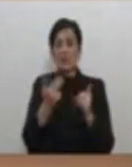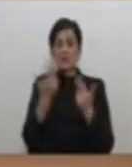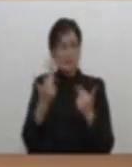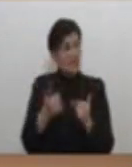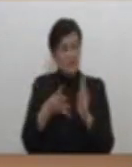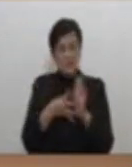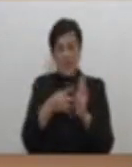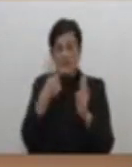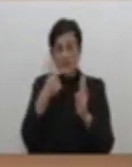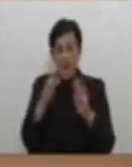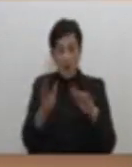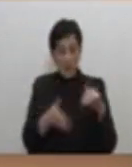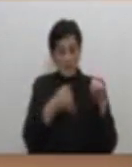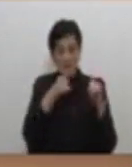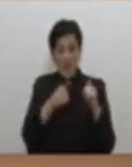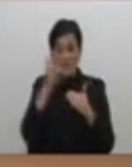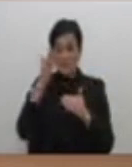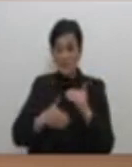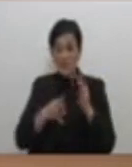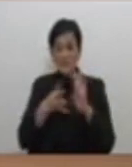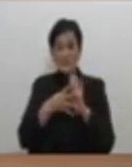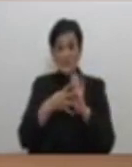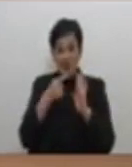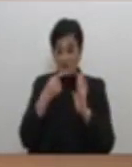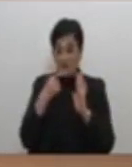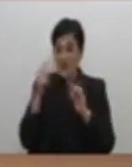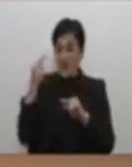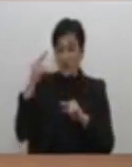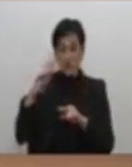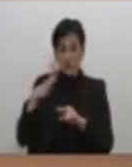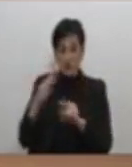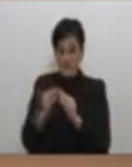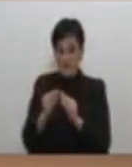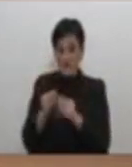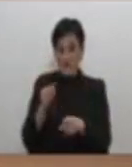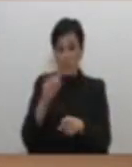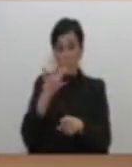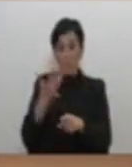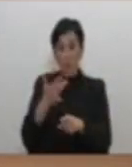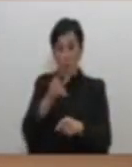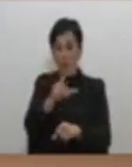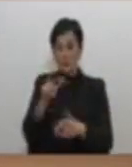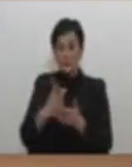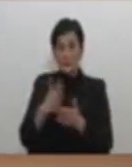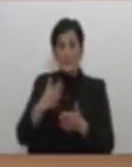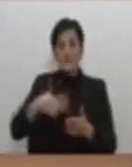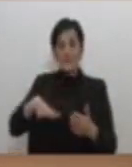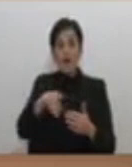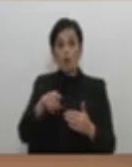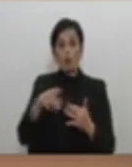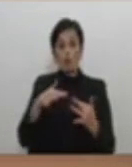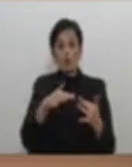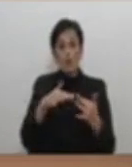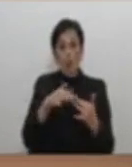ეს ცხრა წელი, იმიტომ რომ ის ცხრა წელი, ვინც იყვნენ, დღეს ის სწორედ ის ადამიანები, ის პოლიტიკოსები არიან, რომ საქართველო ამ კონფლიქტში მხარედ აქციონ